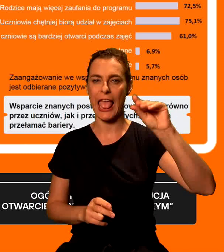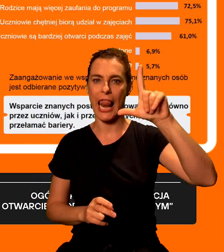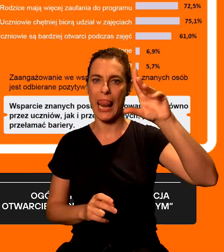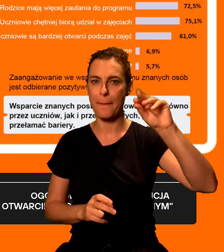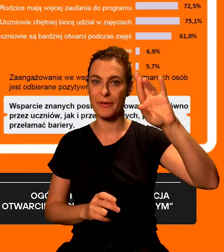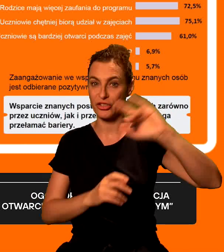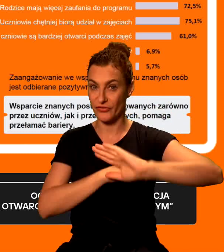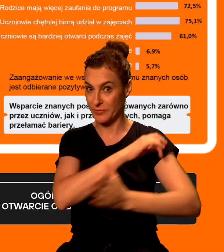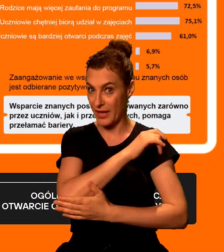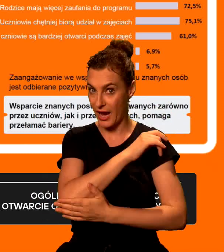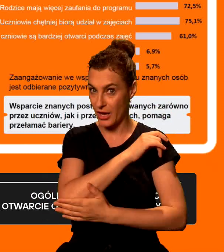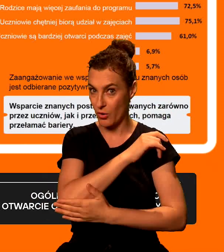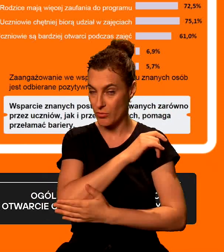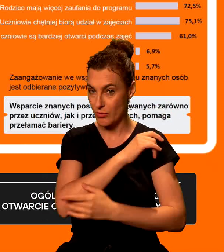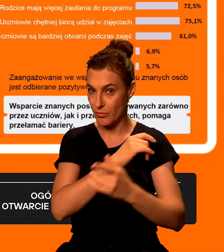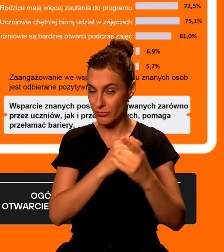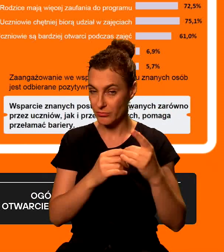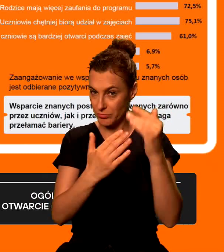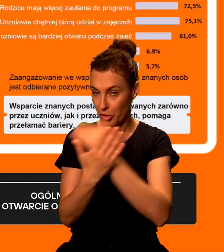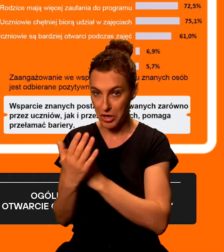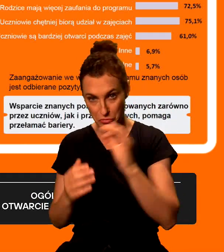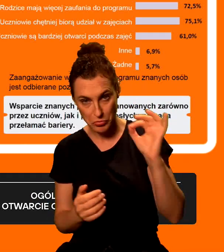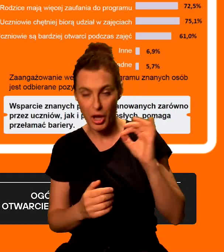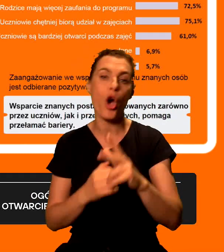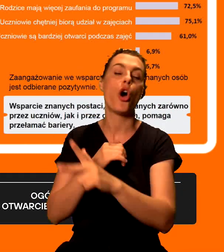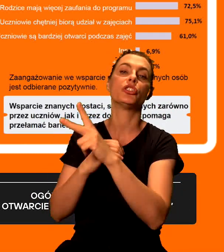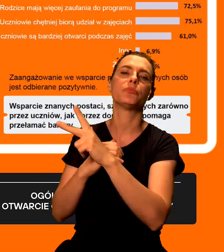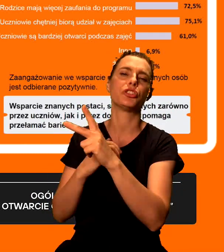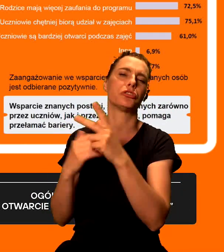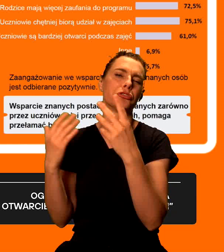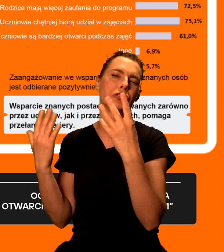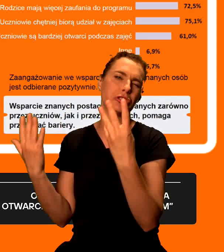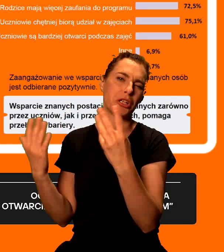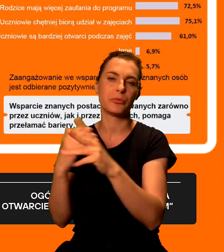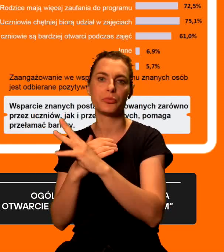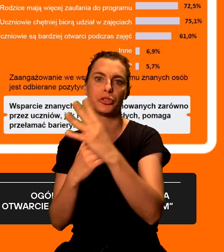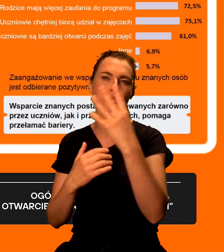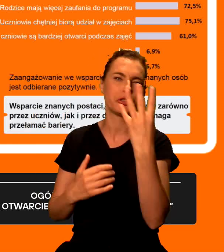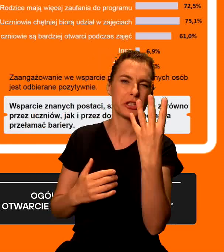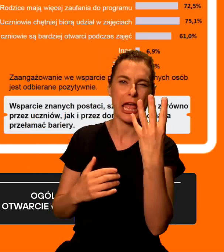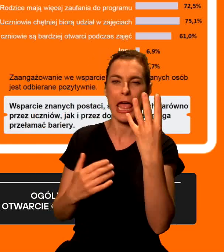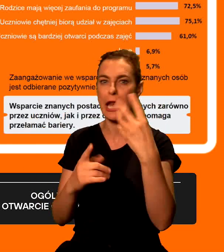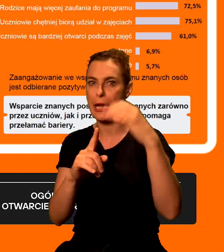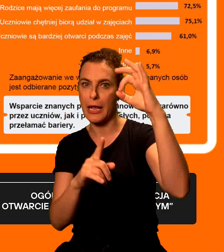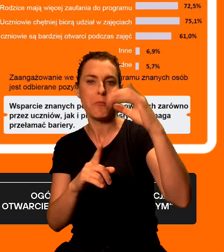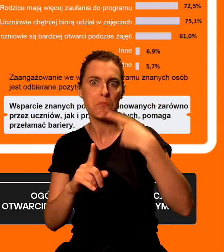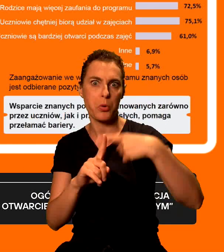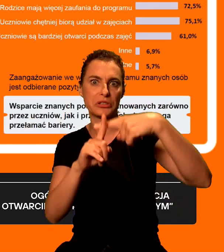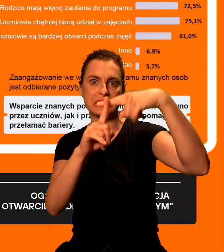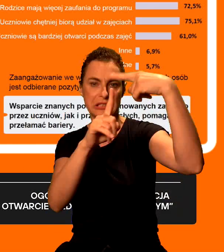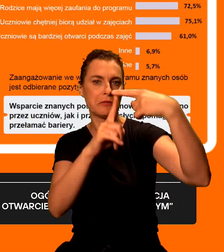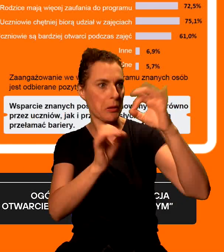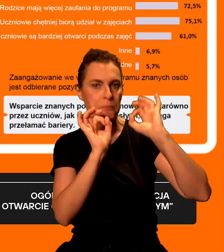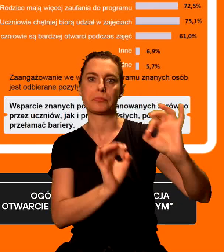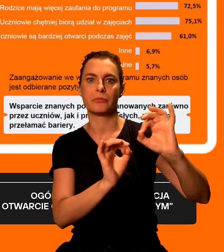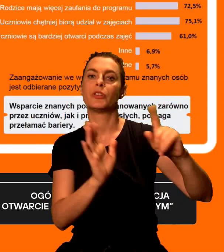wspierają ten program? No i tutaj 87 w sumie, a 74 pozytywnie, jakby jednoznacznie pozytywnie liderów ocenia